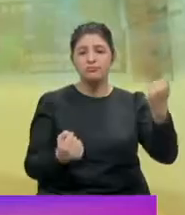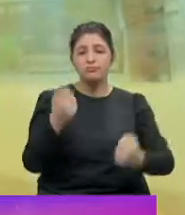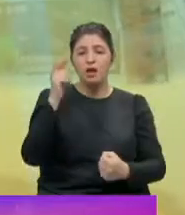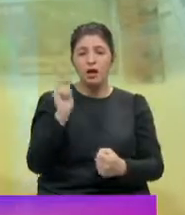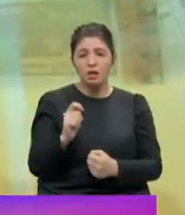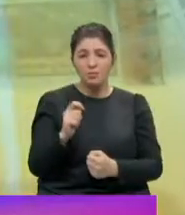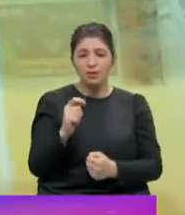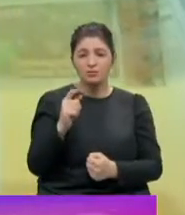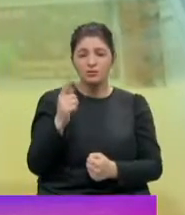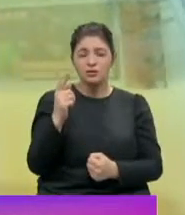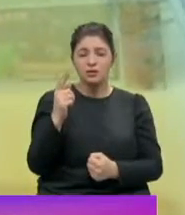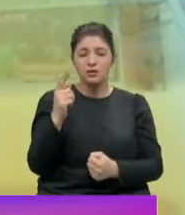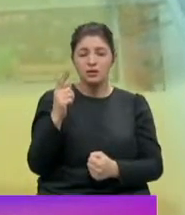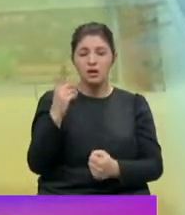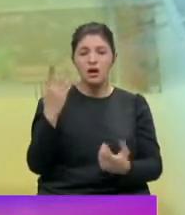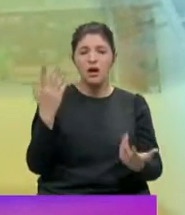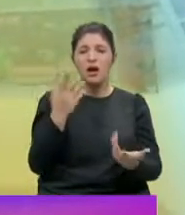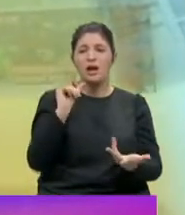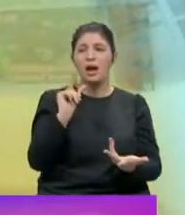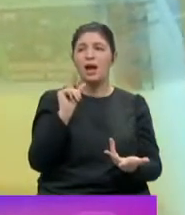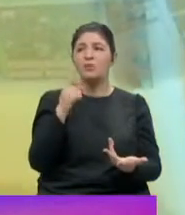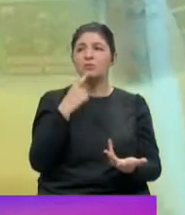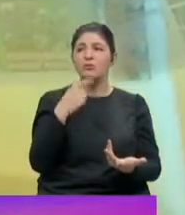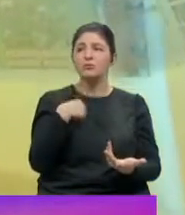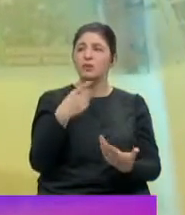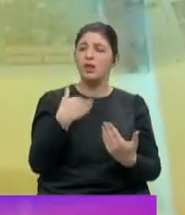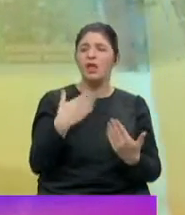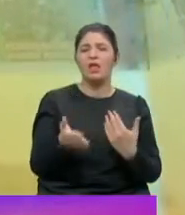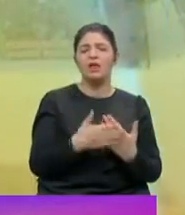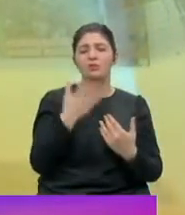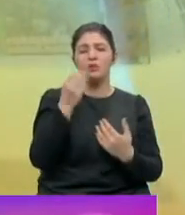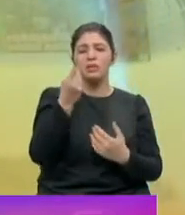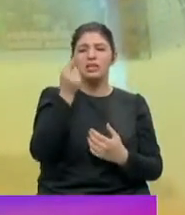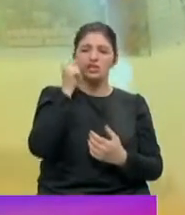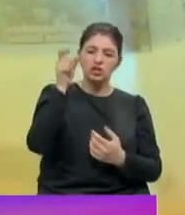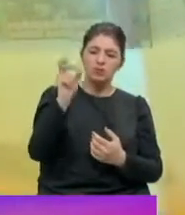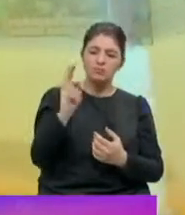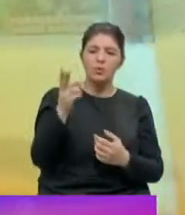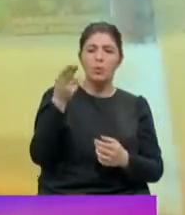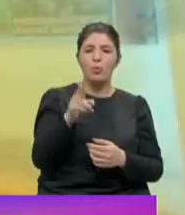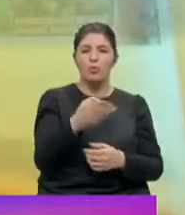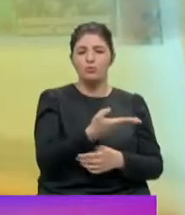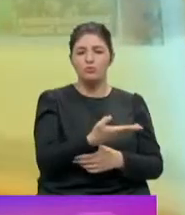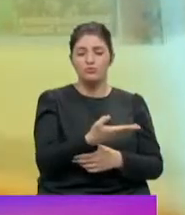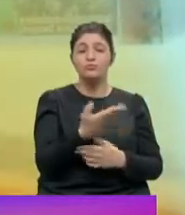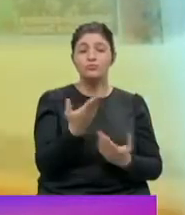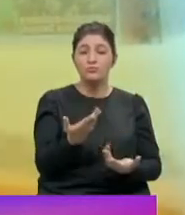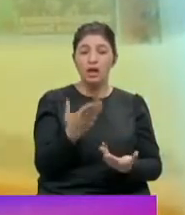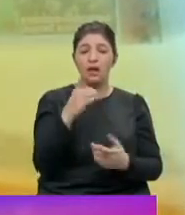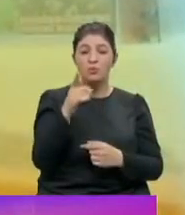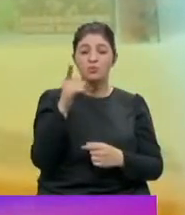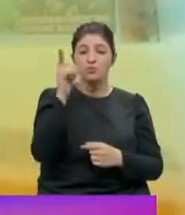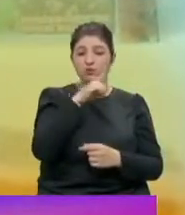geçen, hangi kelimeyi kullanayım siz bana yardımcı olun, bir kişi tarafından şehit edildi efendim. Ve bu